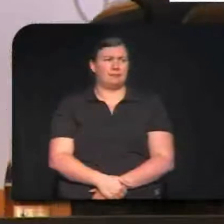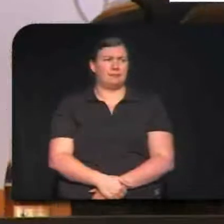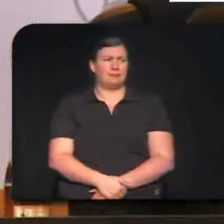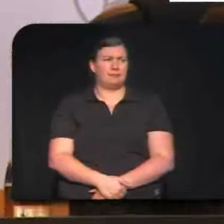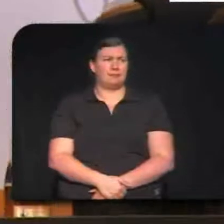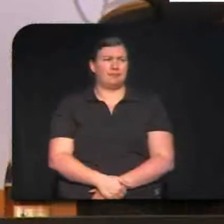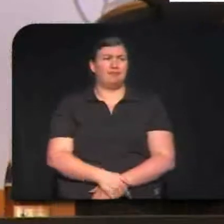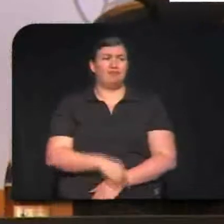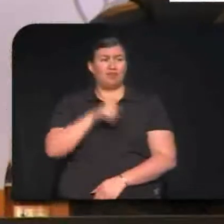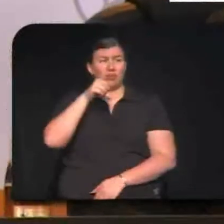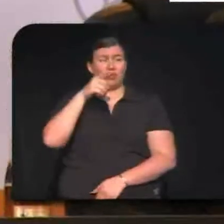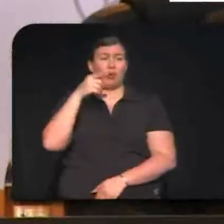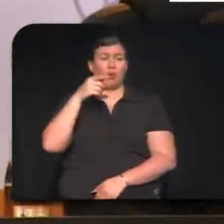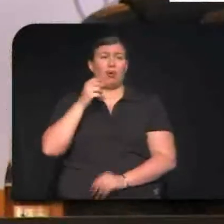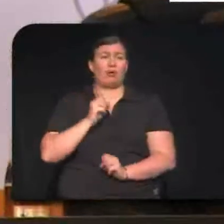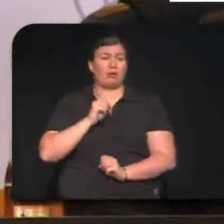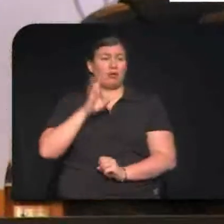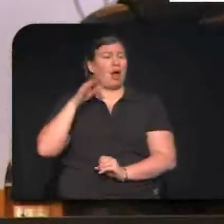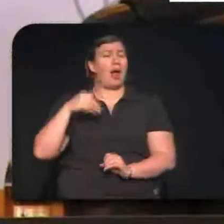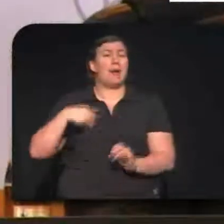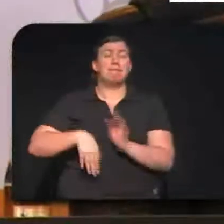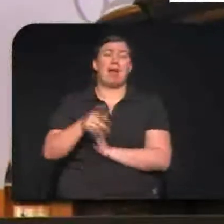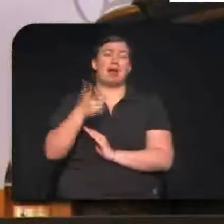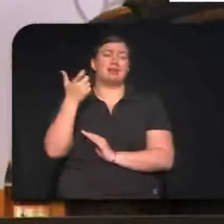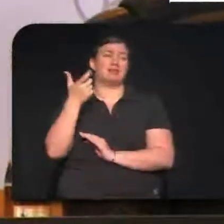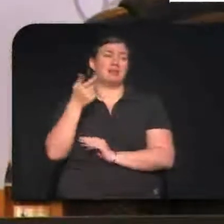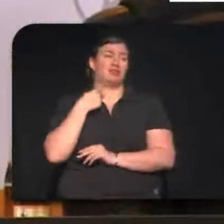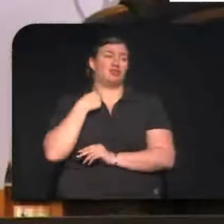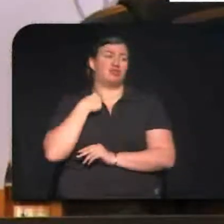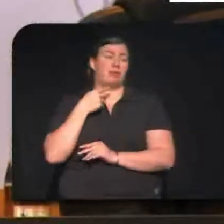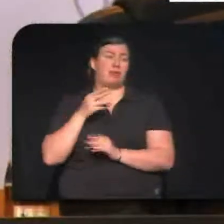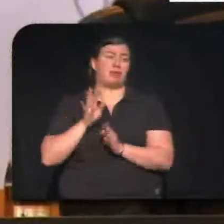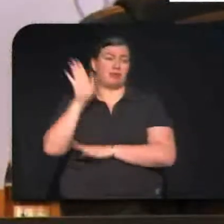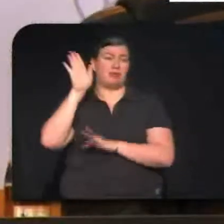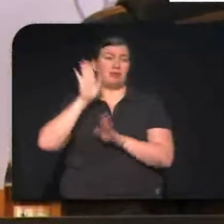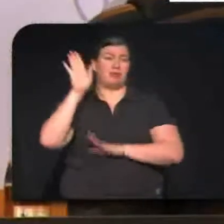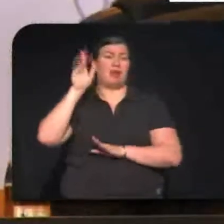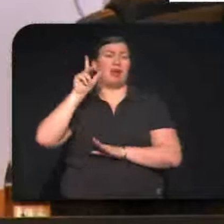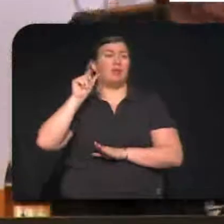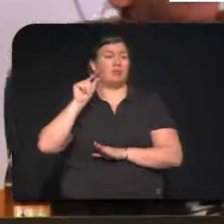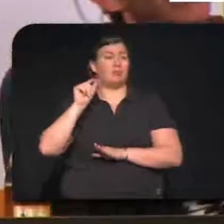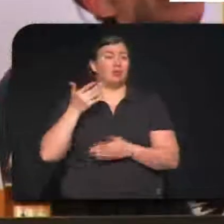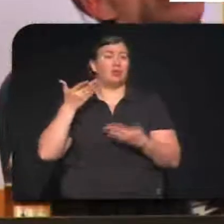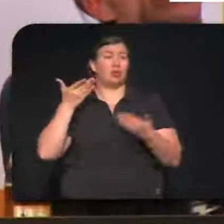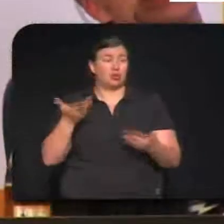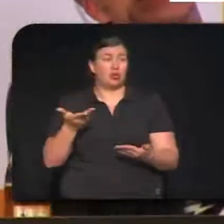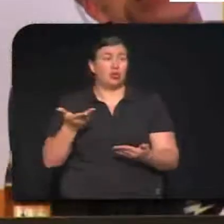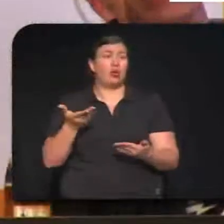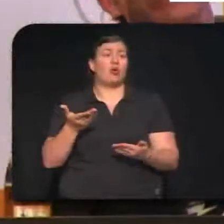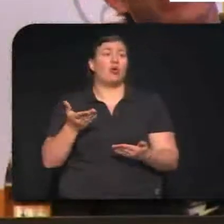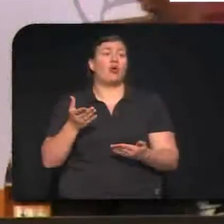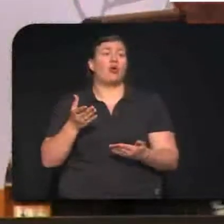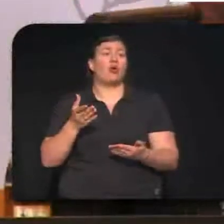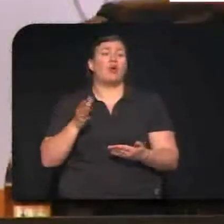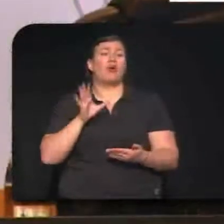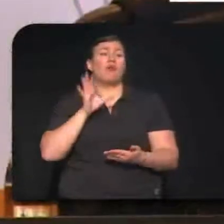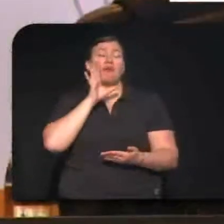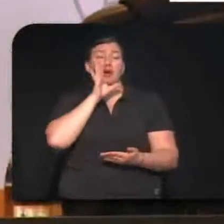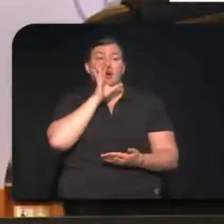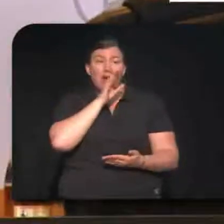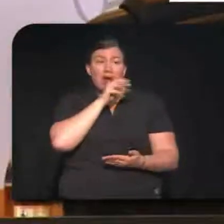das sind ganz klar mehr als 20 Stimmkarten damit würde dieser wird dieser Antrag geheim